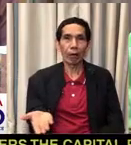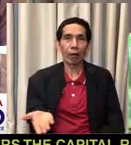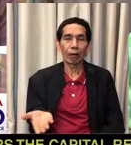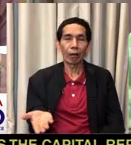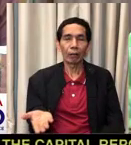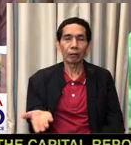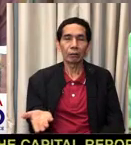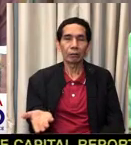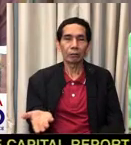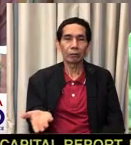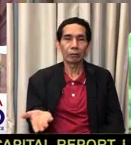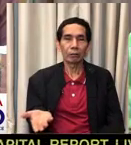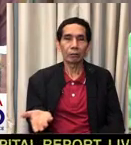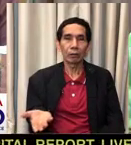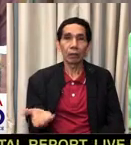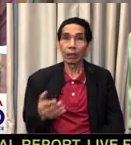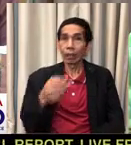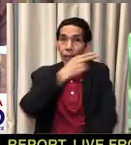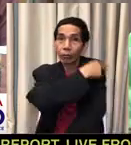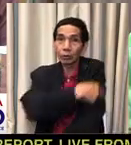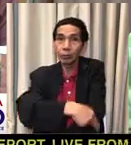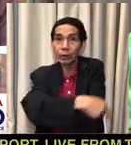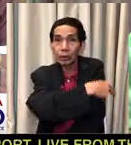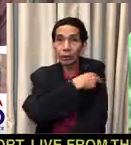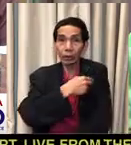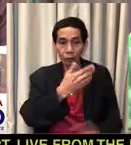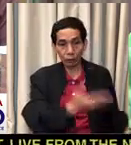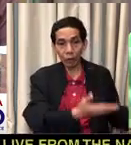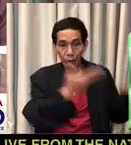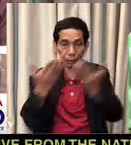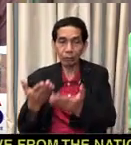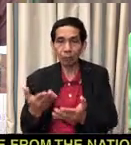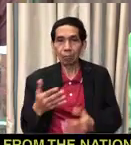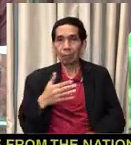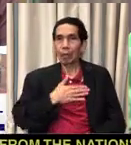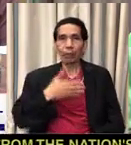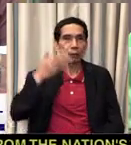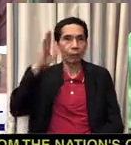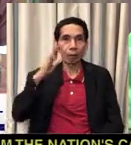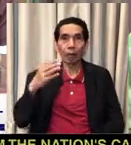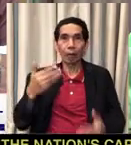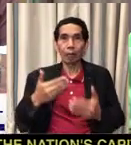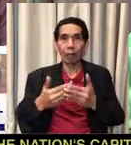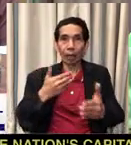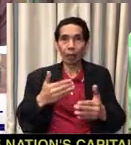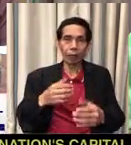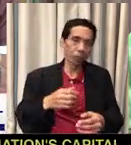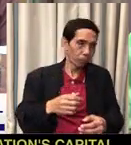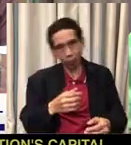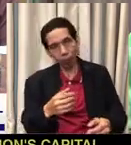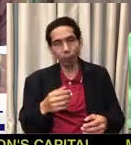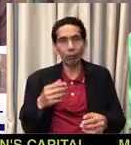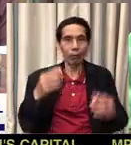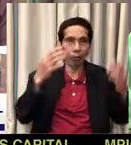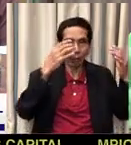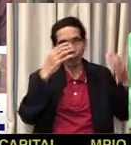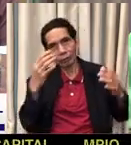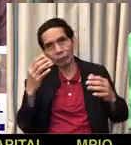Diba? Yung ospital na pinagdala ni Diyos ko, bawal nga mauntog, maniwala kayo.